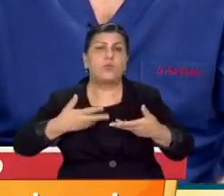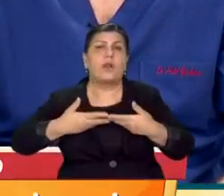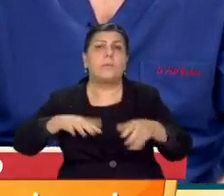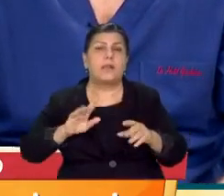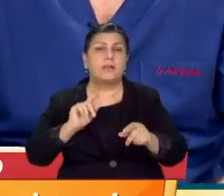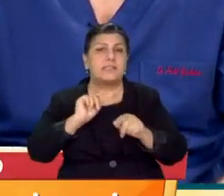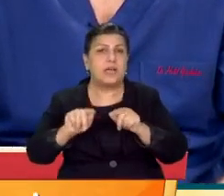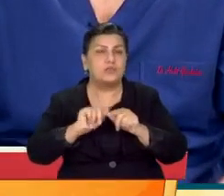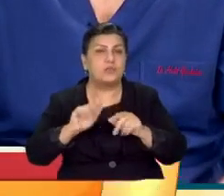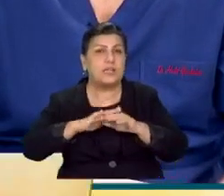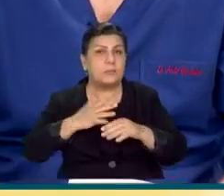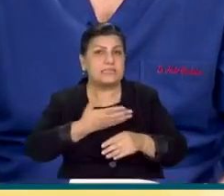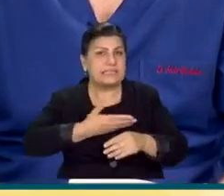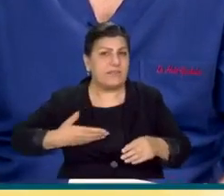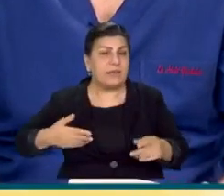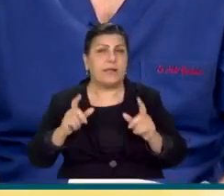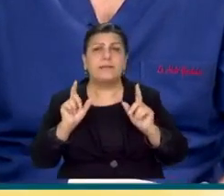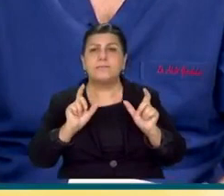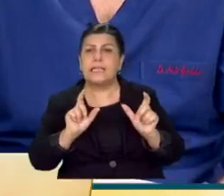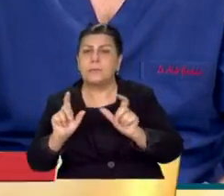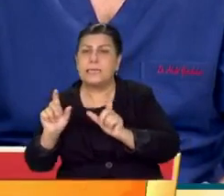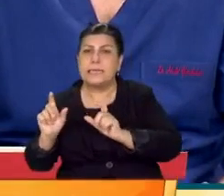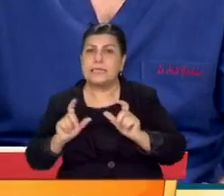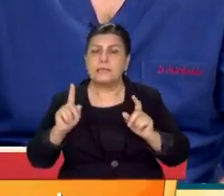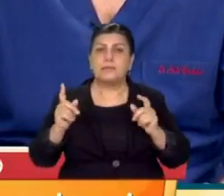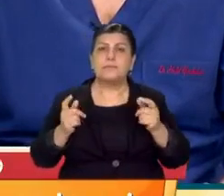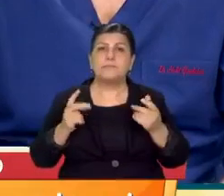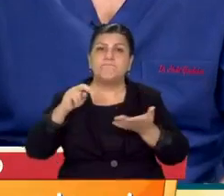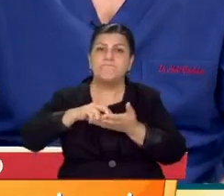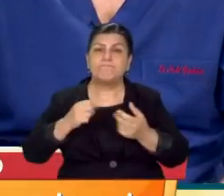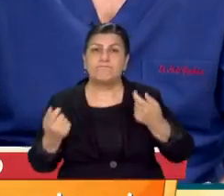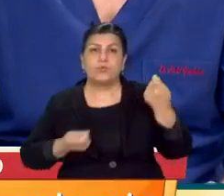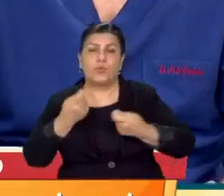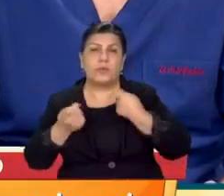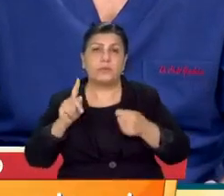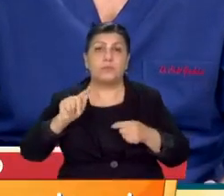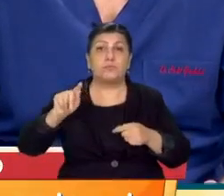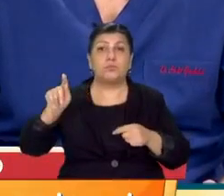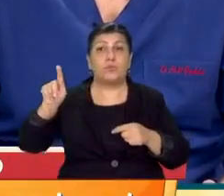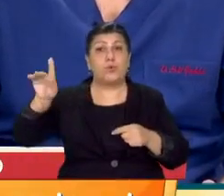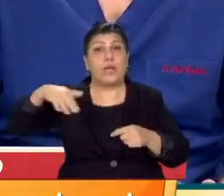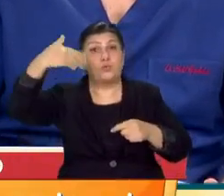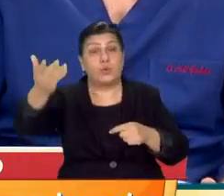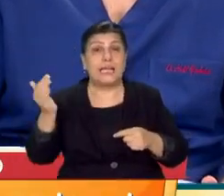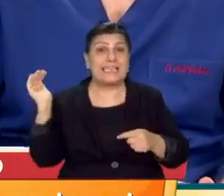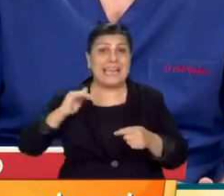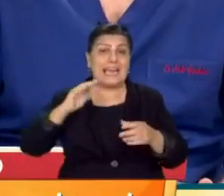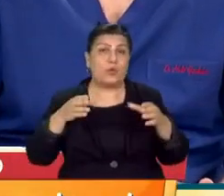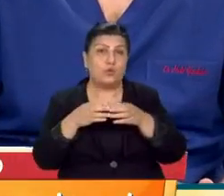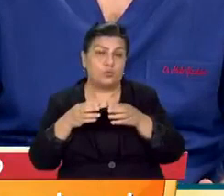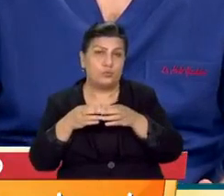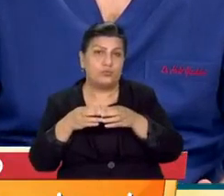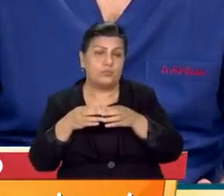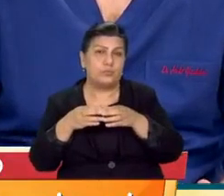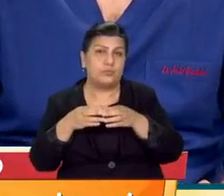tasarruf etmeyi severler tedbirli davranırlar bundan sonraki gelen grup ve